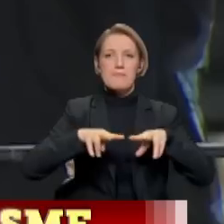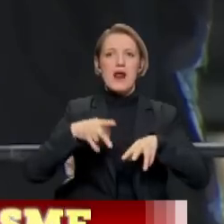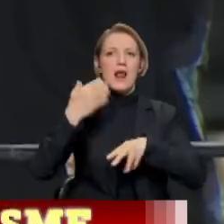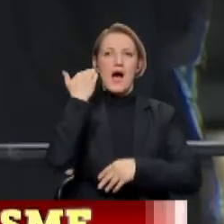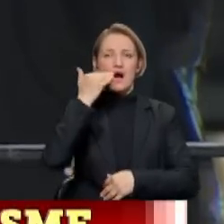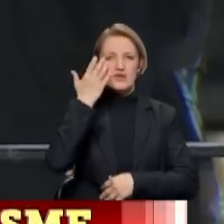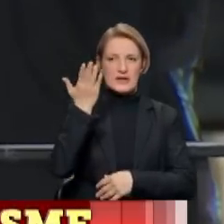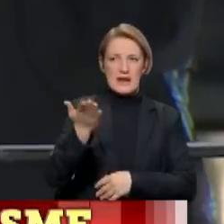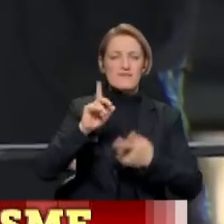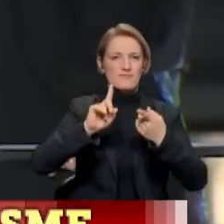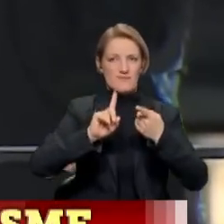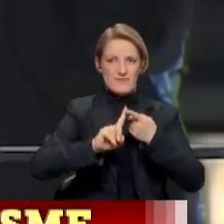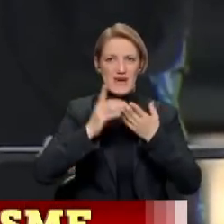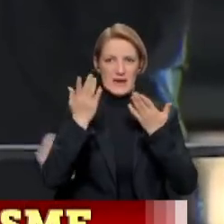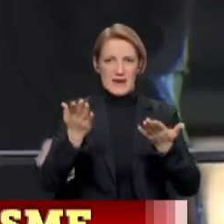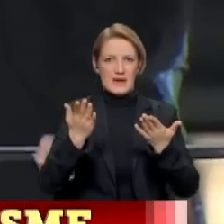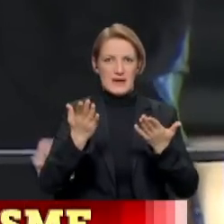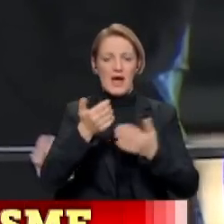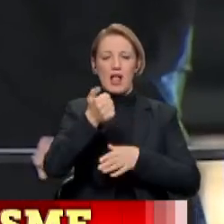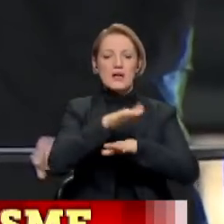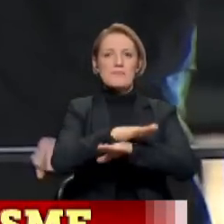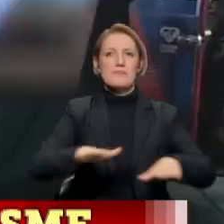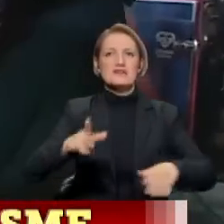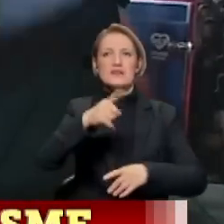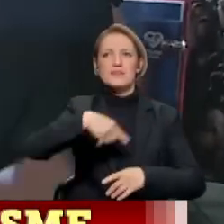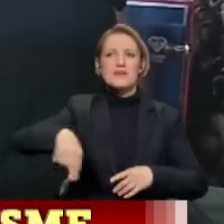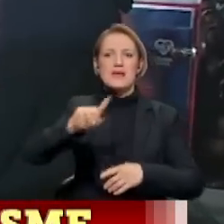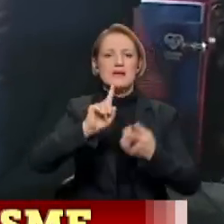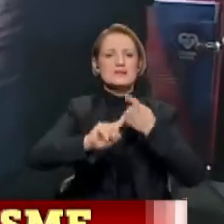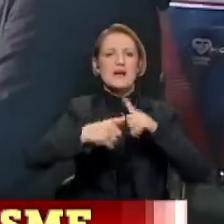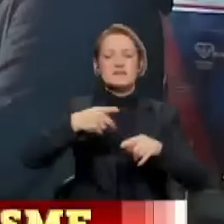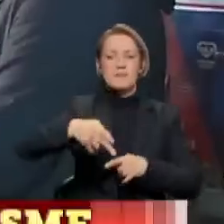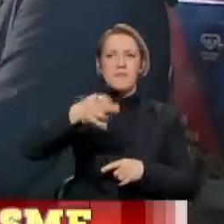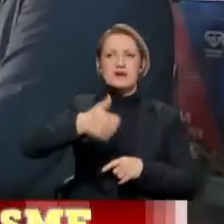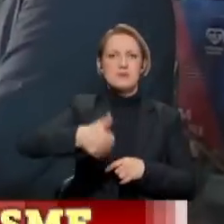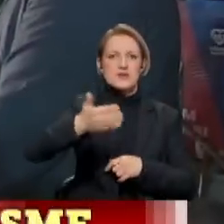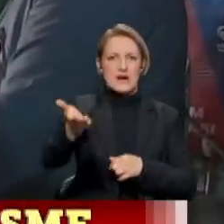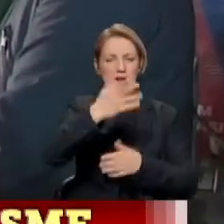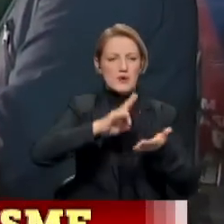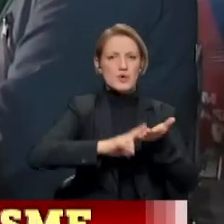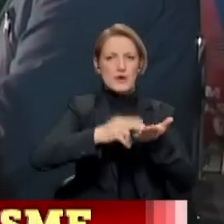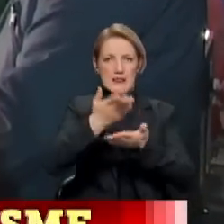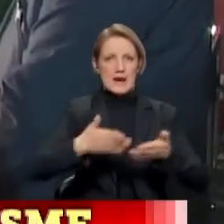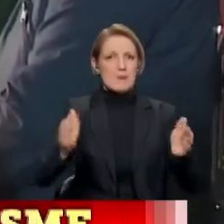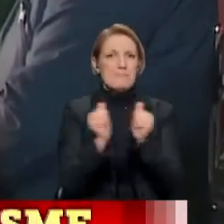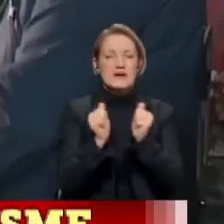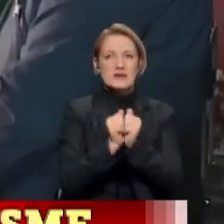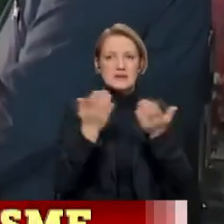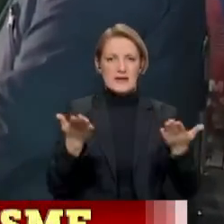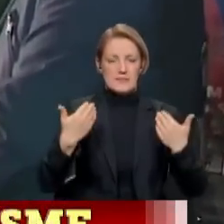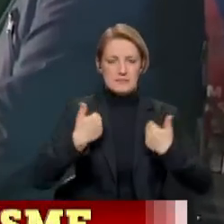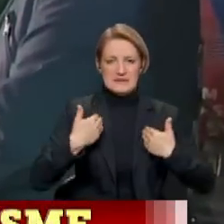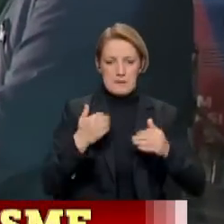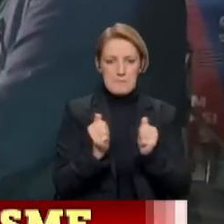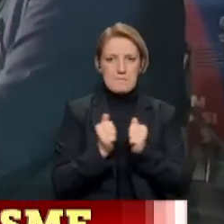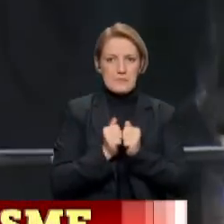Akşener ve Altılı Masa'nın diğer siyasi partiler liderleriyle birlikte bize